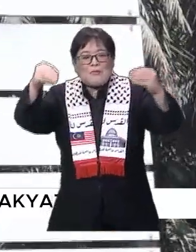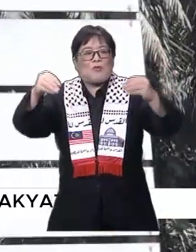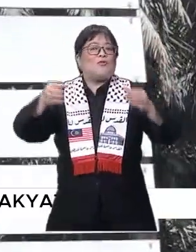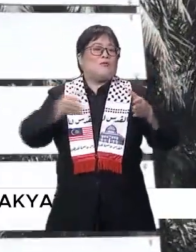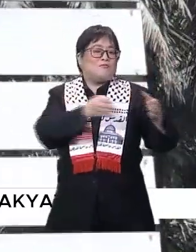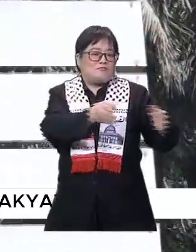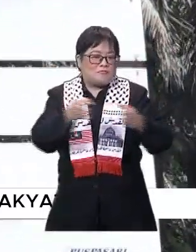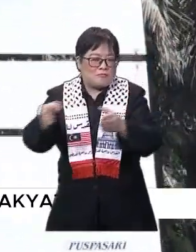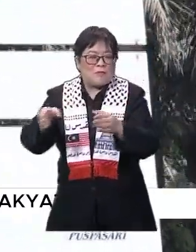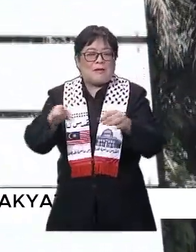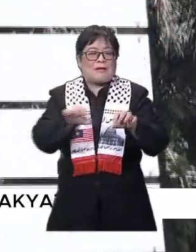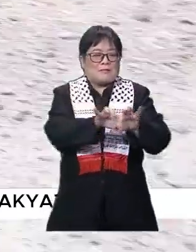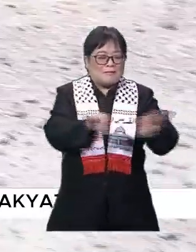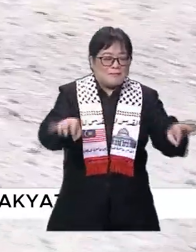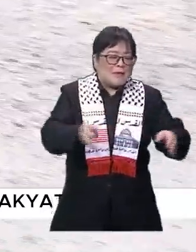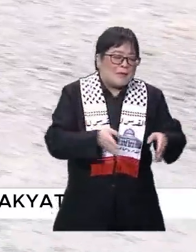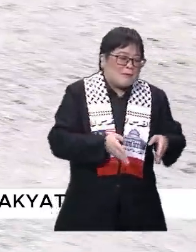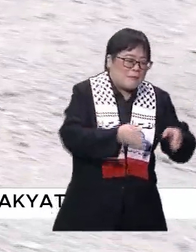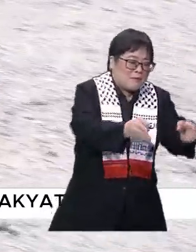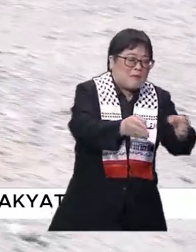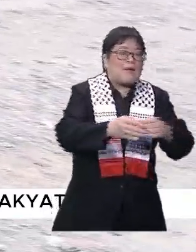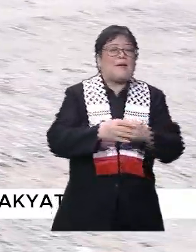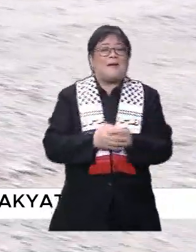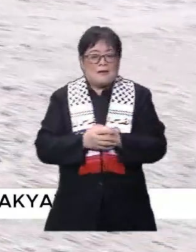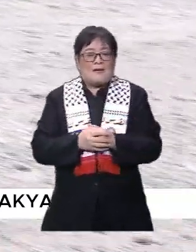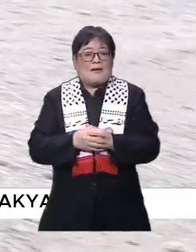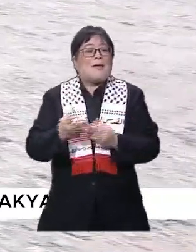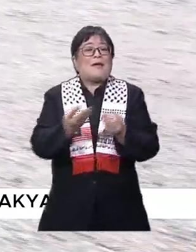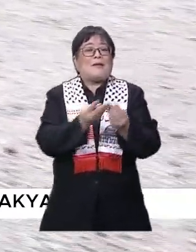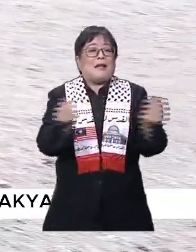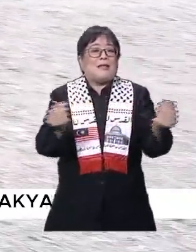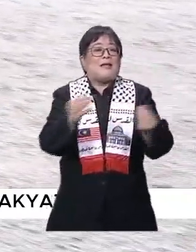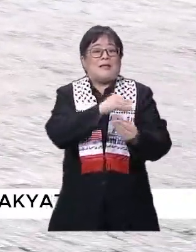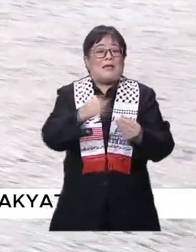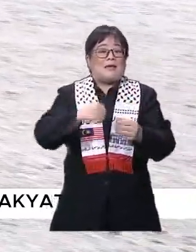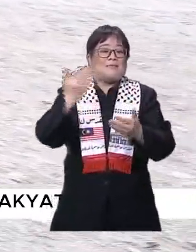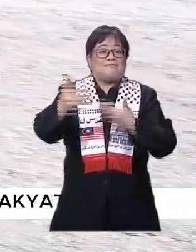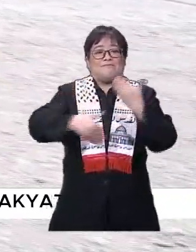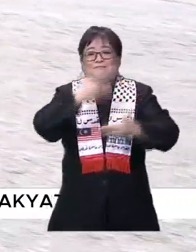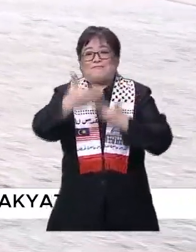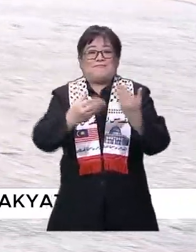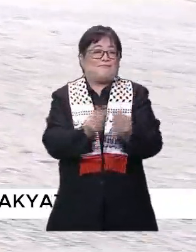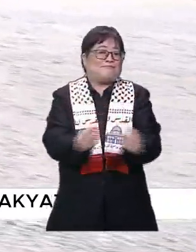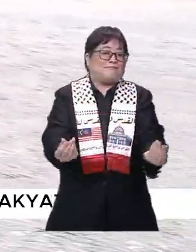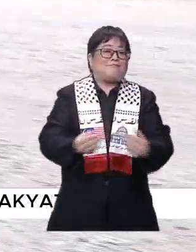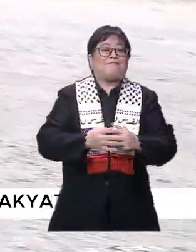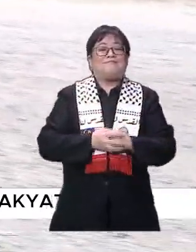sistem perparitan, pengalihan utiliti, pengambilan balik tanah dan kerja rawatan tanah.